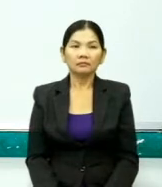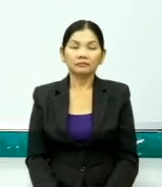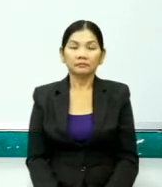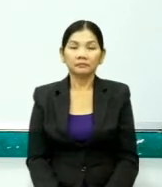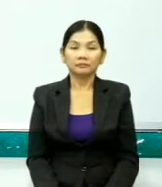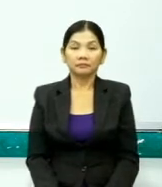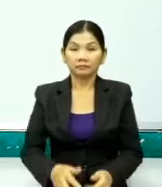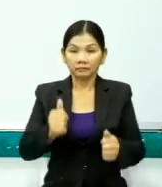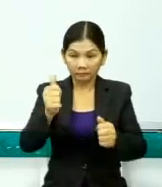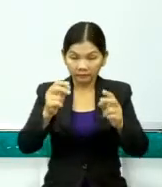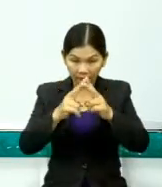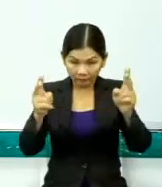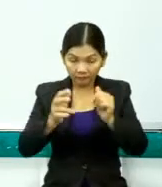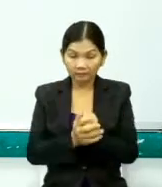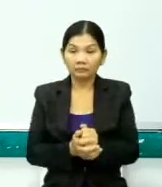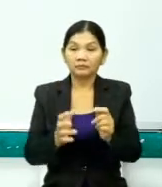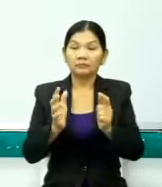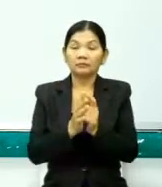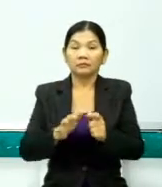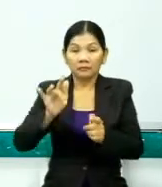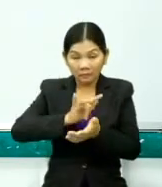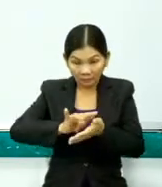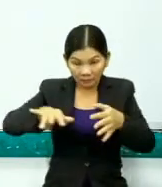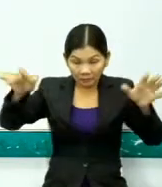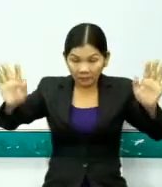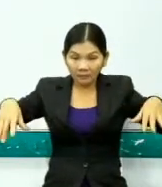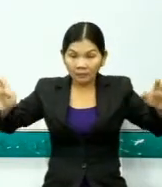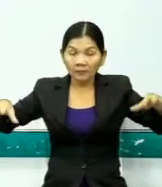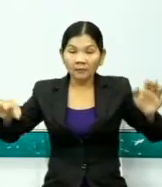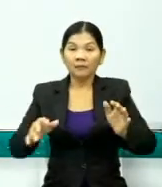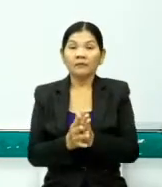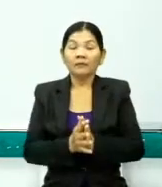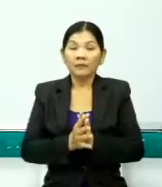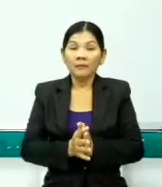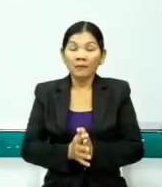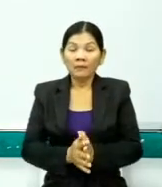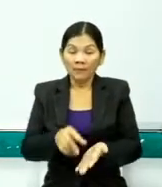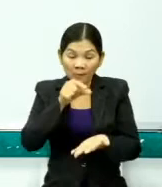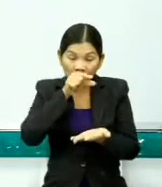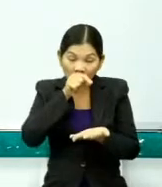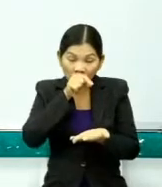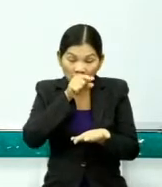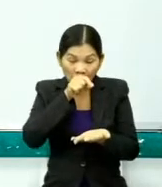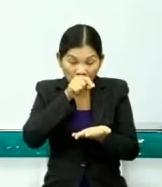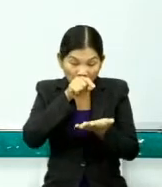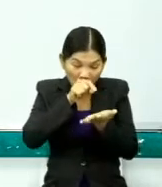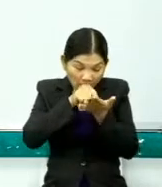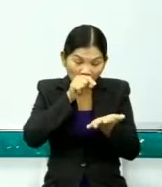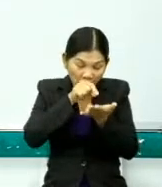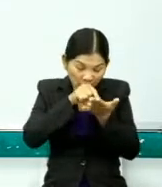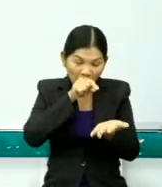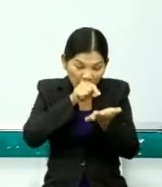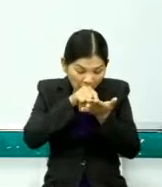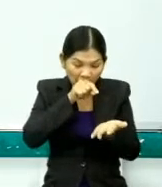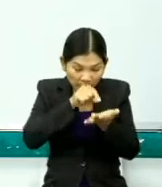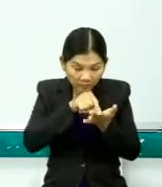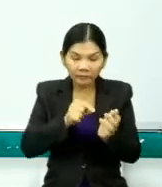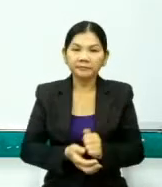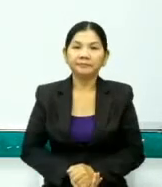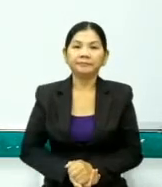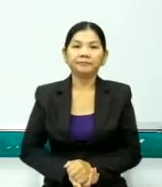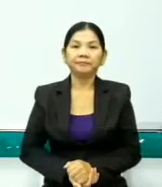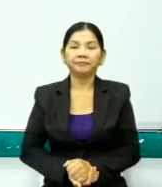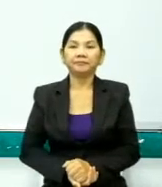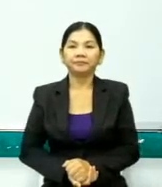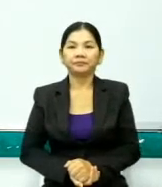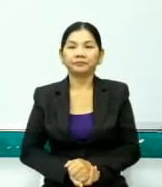chà là ổn lắm nhá, dân cao bì hà quạt ác hô chùm này bọc quạt bàn thiết con nó bù ca mình tên con rộng bọn nẹ